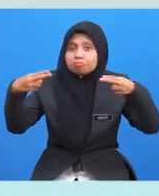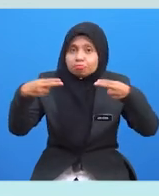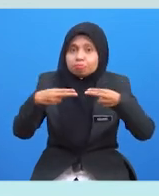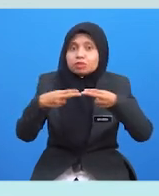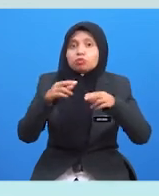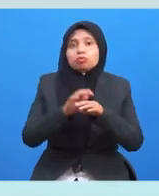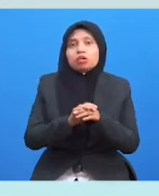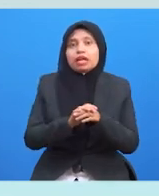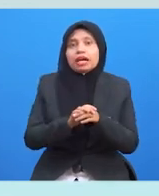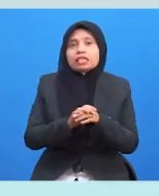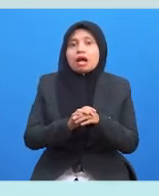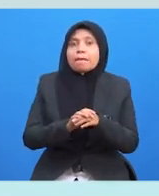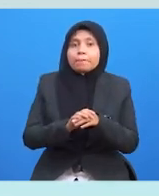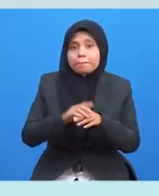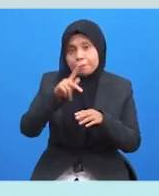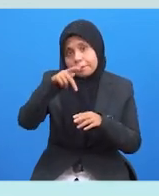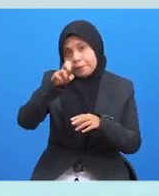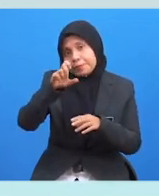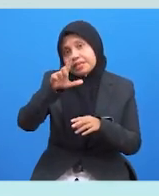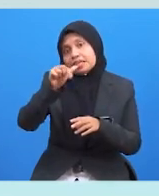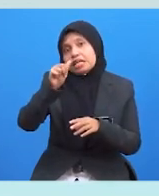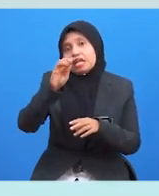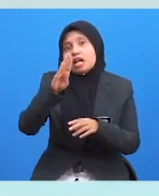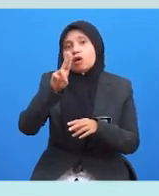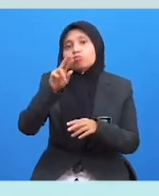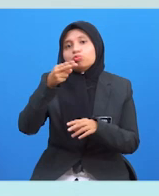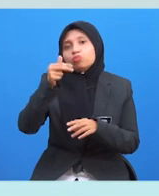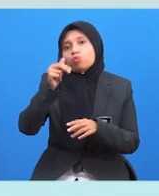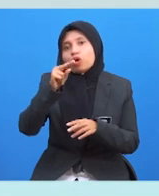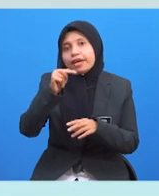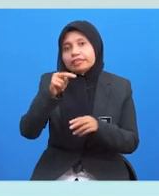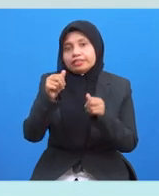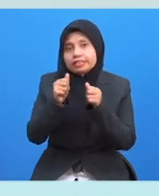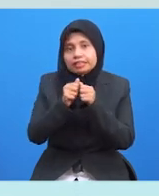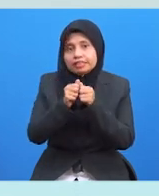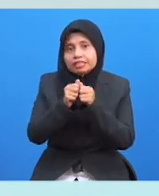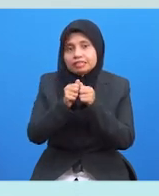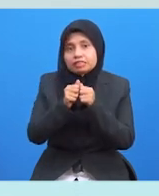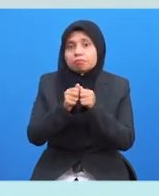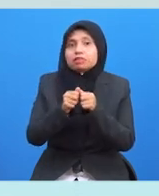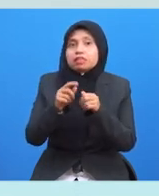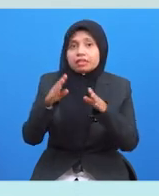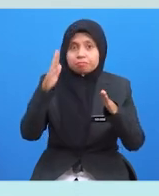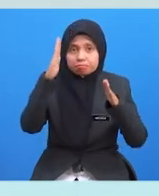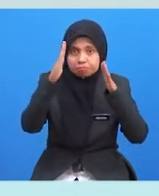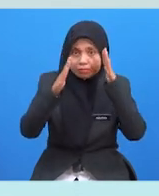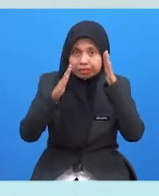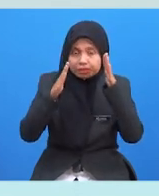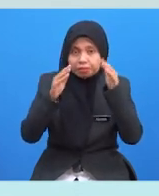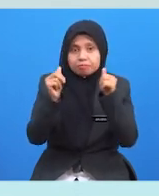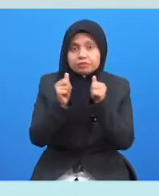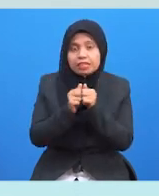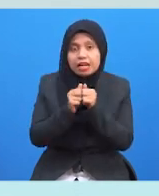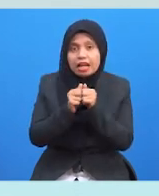menghubungkan pelabuhan di Semenanjung Malaysia dengan